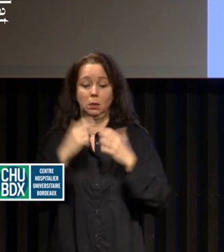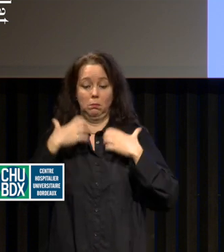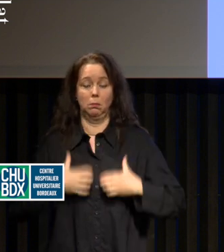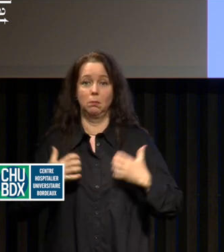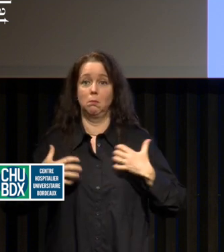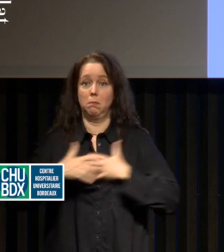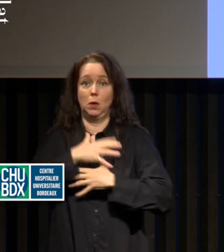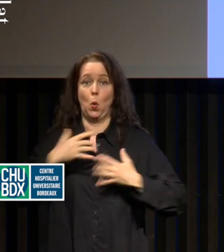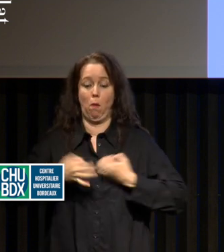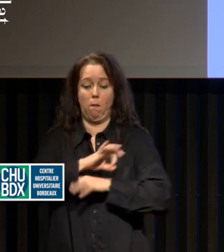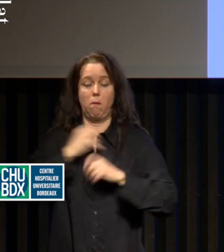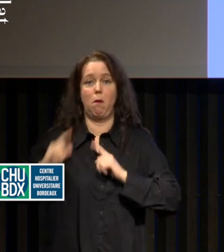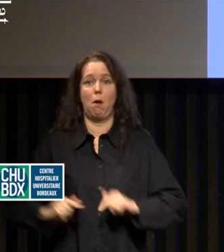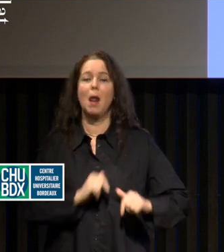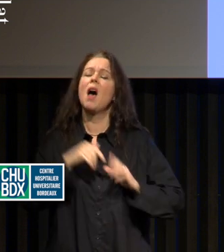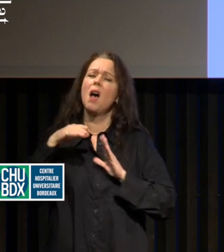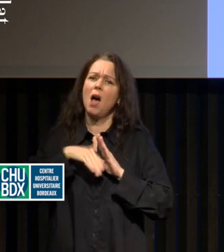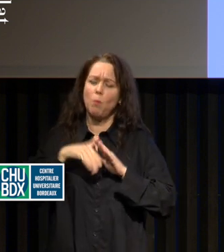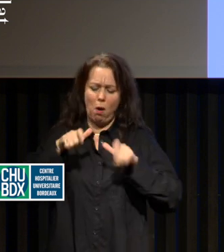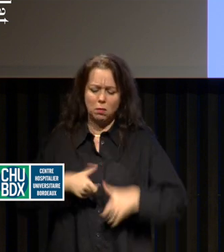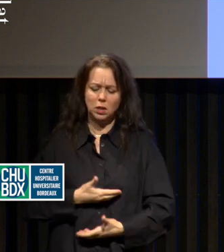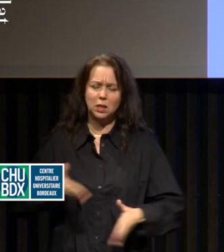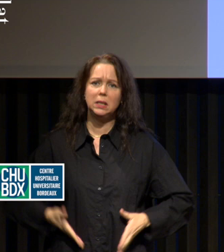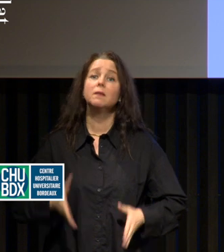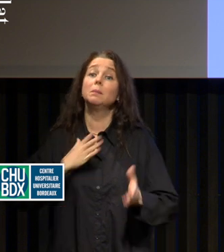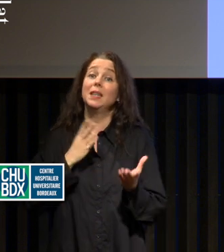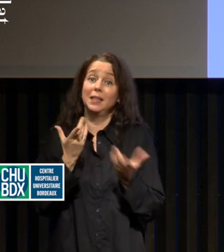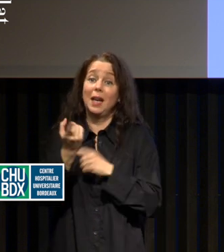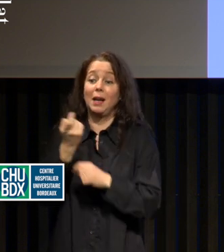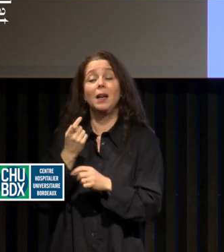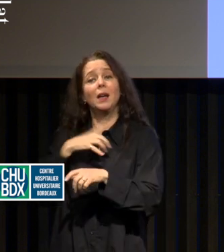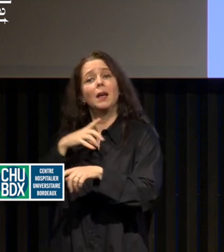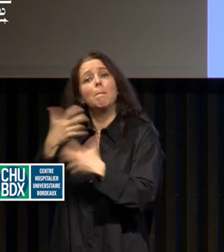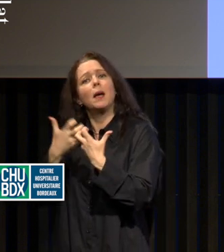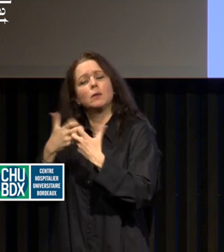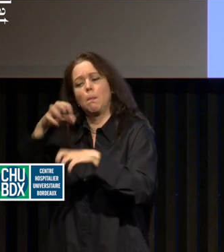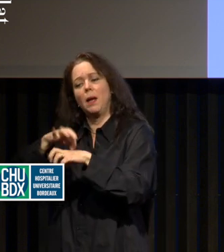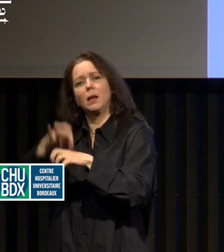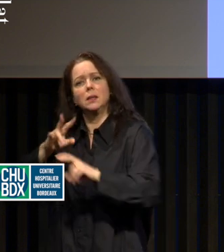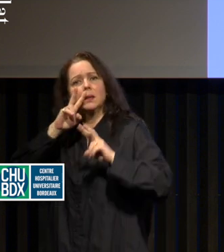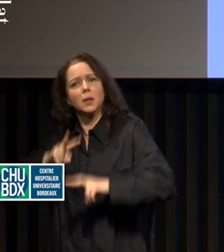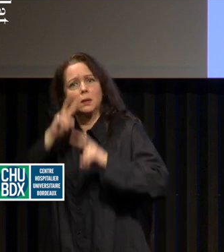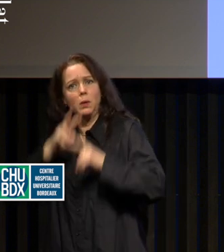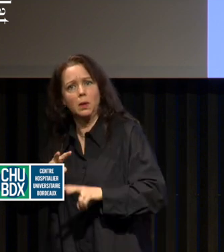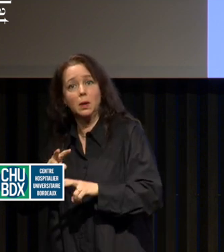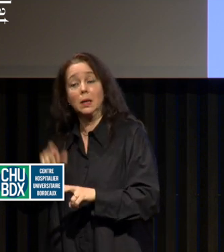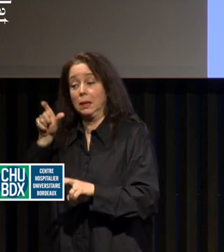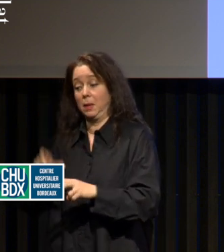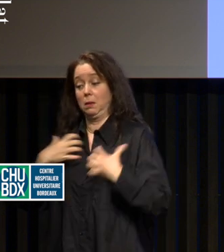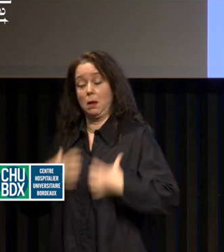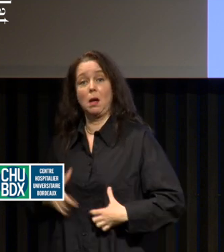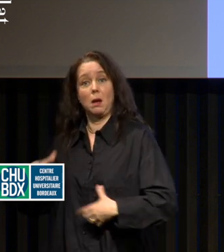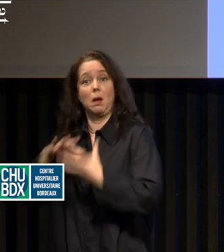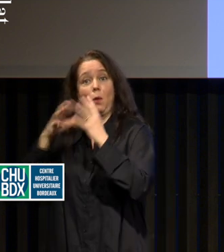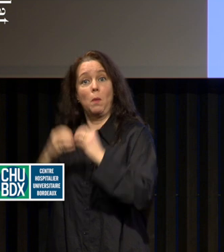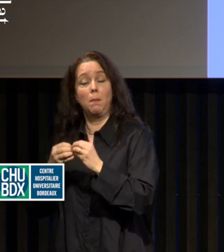en plus étudié, moins que le microbiote digestif. Mais par exemple, il y a des maladies respiratoires chroniques où les défenses de l'organisme sont déficientes, par exemple la